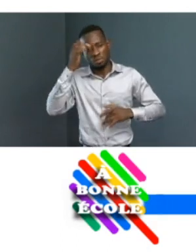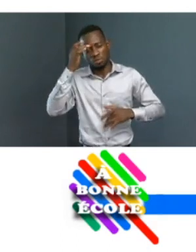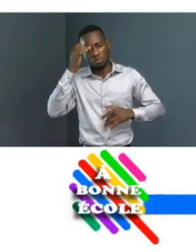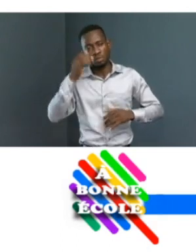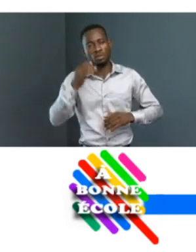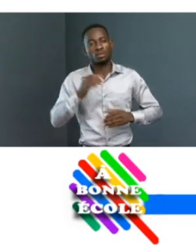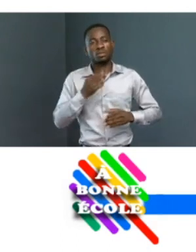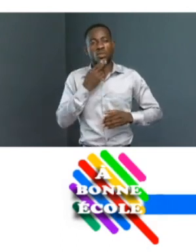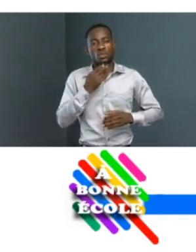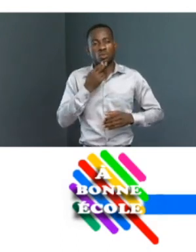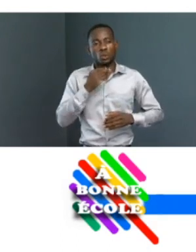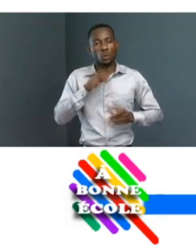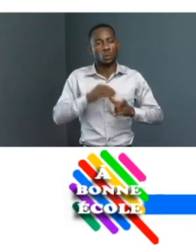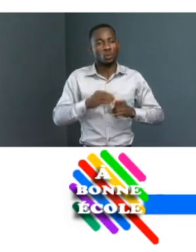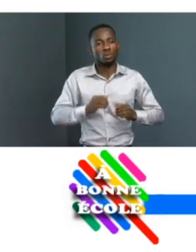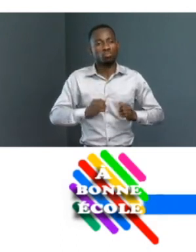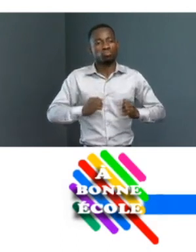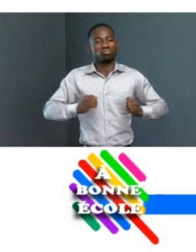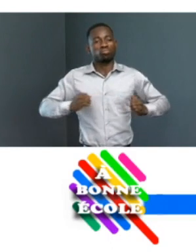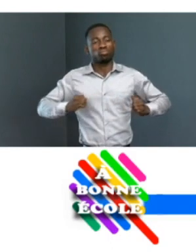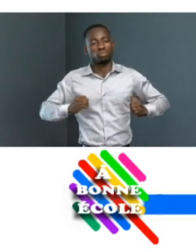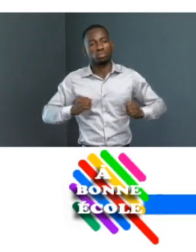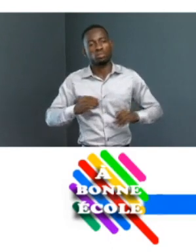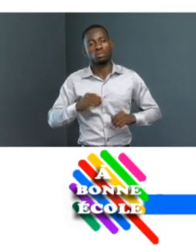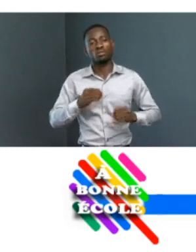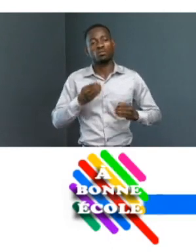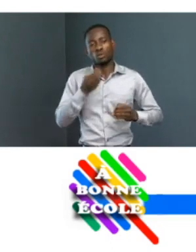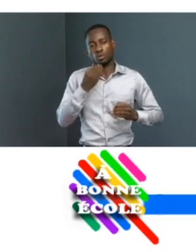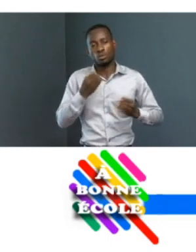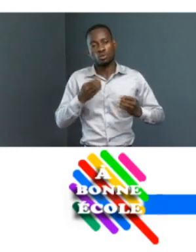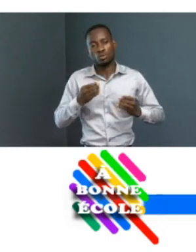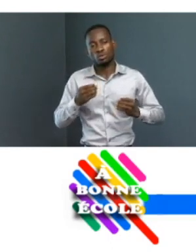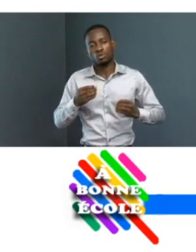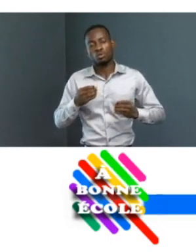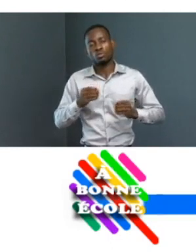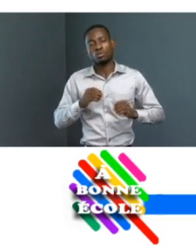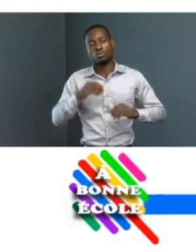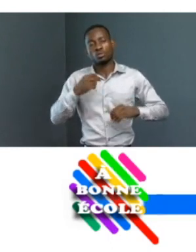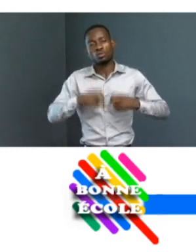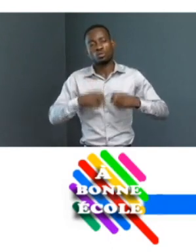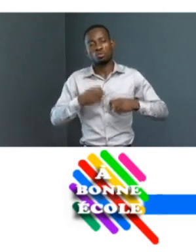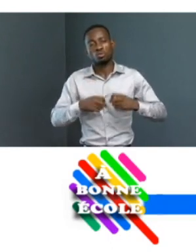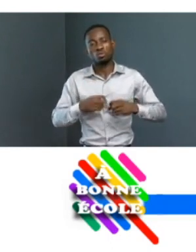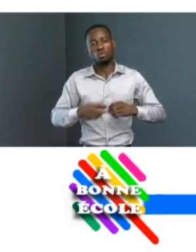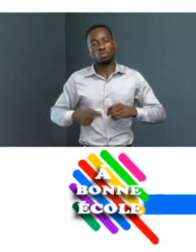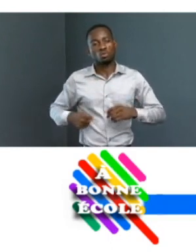lorsque vous consommez trop de protéines, vous pouvez souffrir de l'urémie ou de calcul urinaire ou de